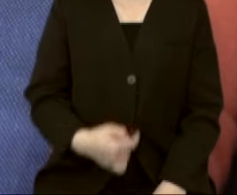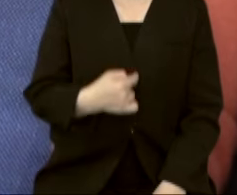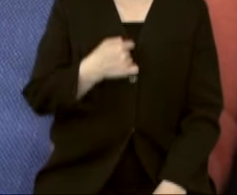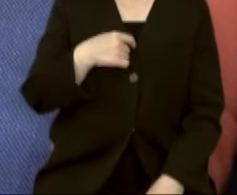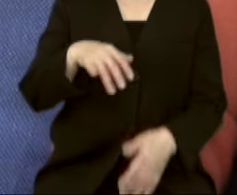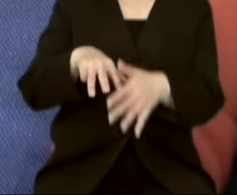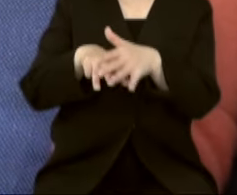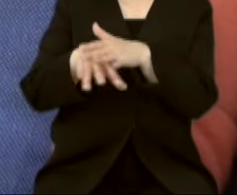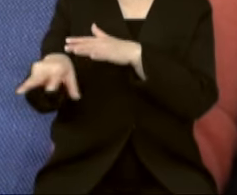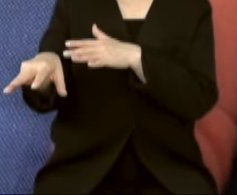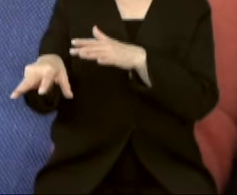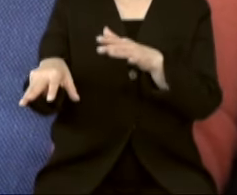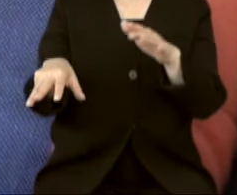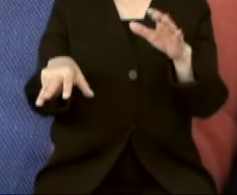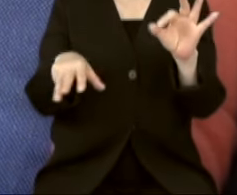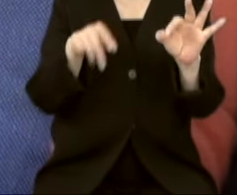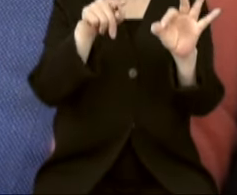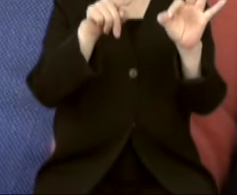출애굽기 20장